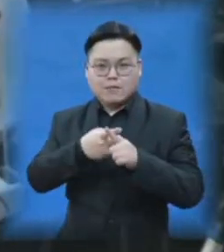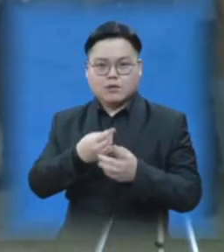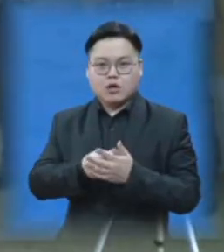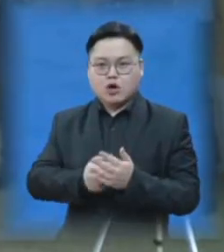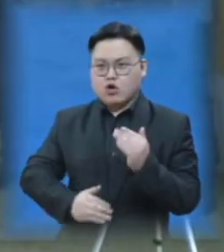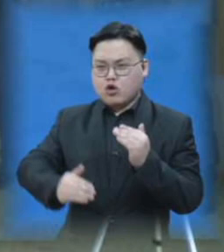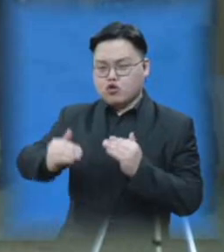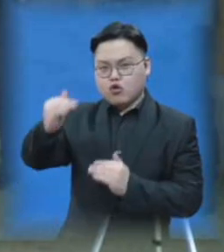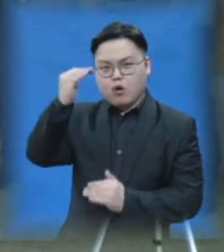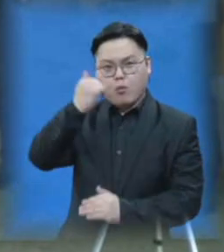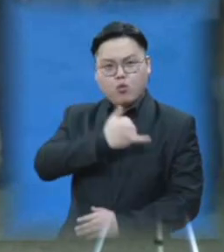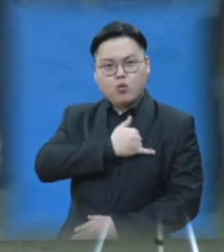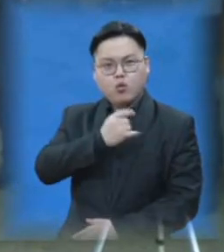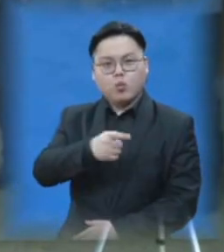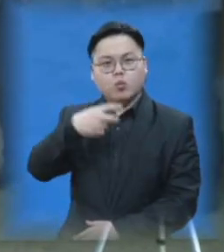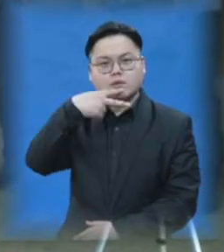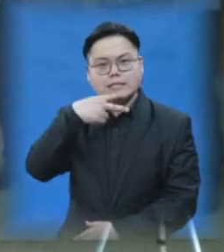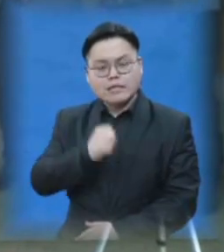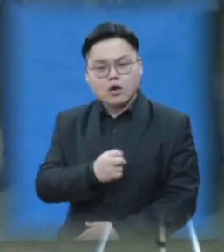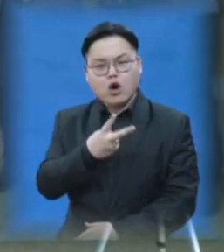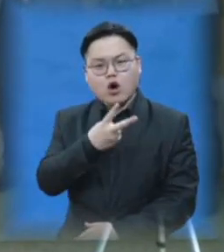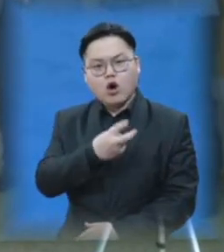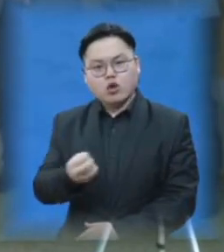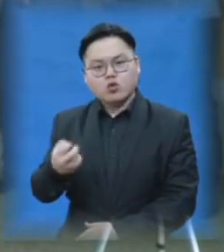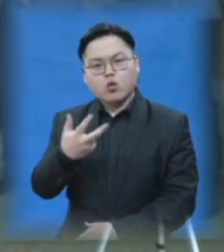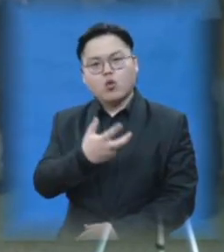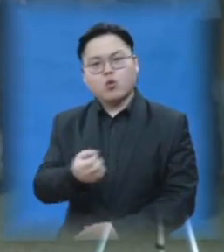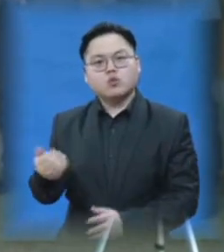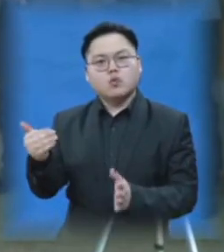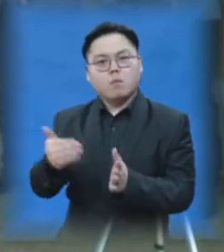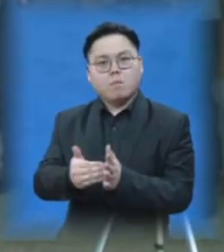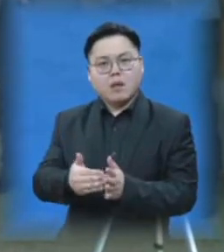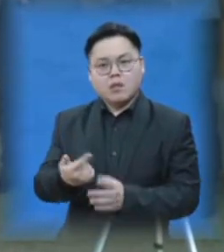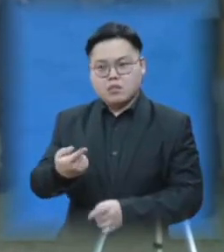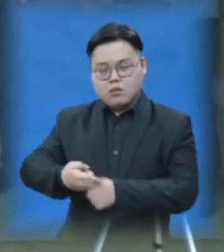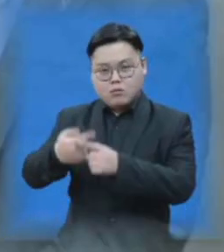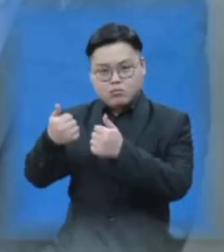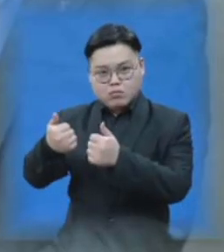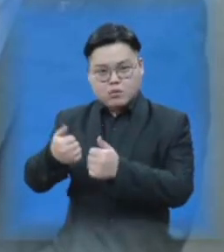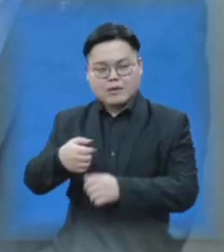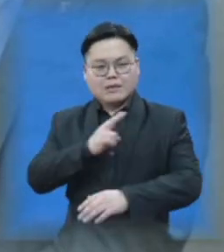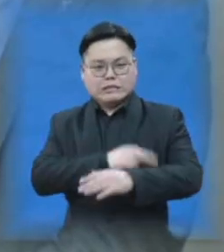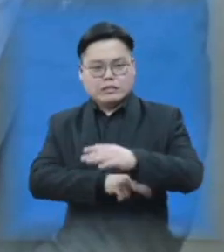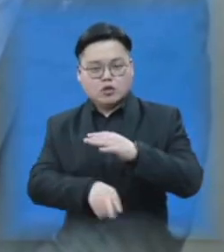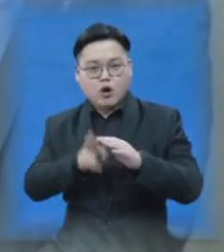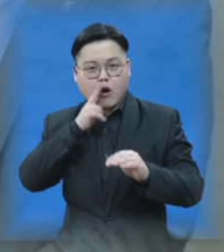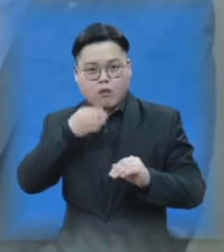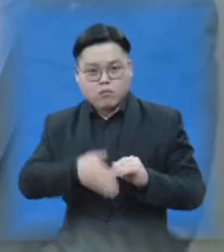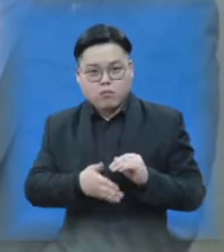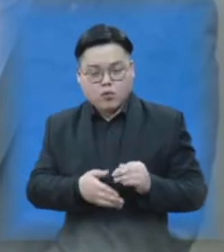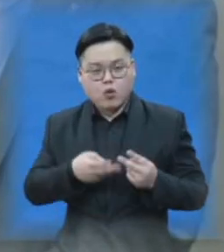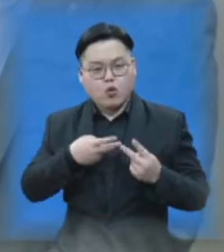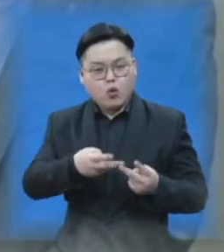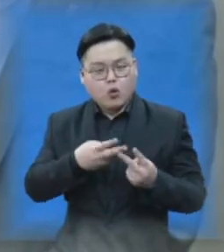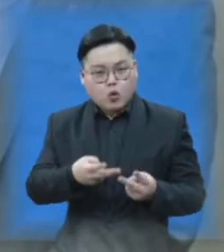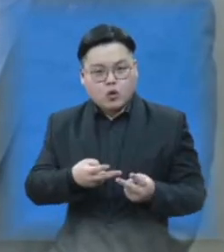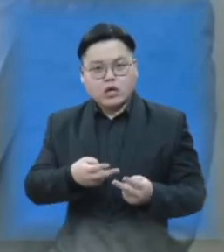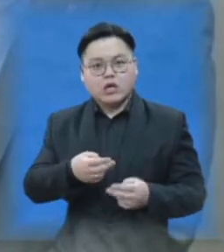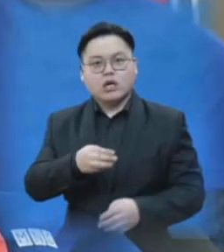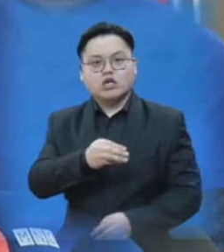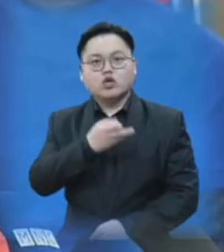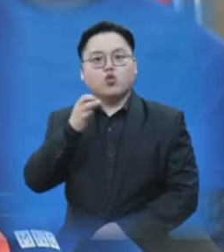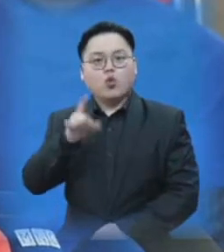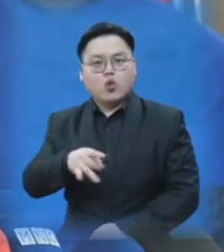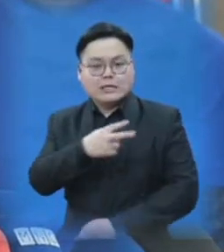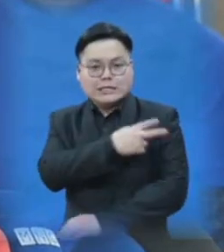албан тушаалтай хүмүүсийн цалин 200-аас 300 орчим мянган төгрөгөөр нэмэгдэж байхад цэцэрлэгийн тоогоос үйлчлэгч жижигүүрийн цалин 40 мянган